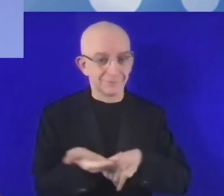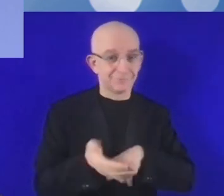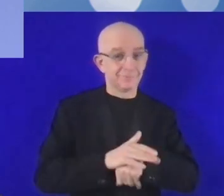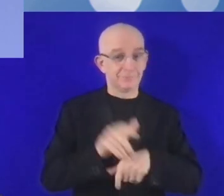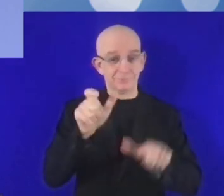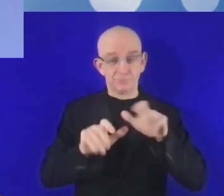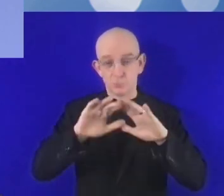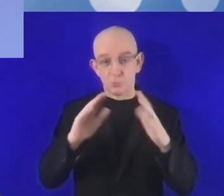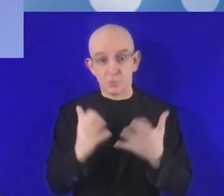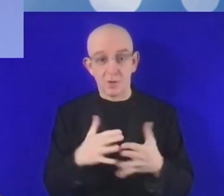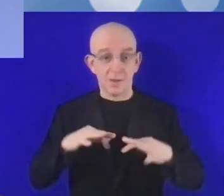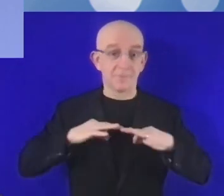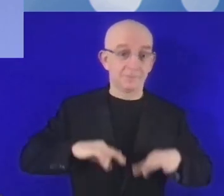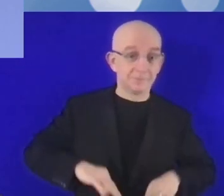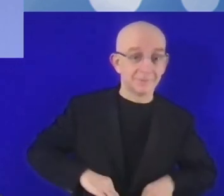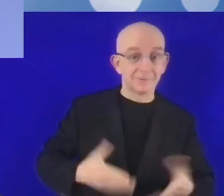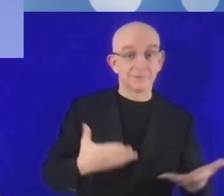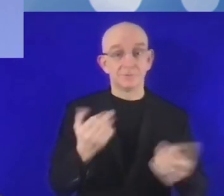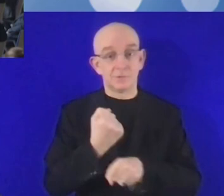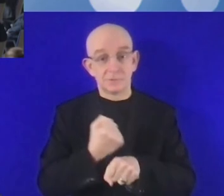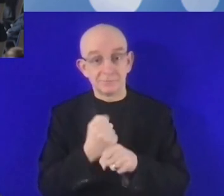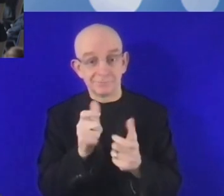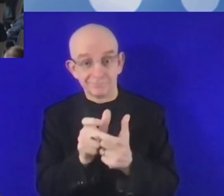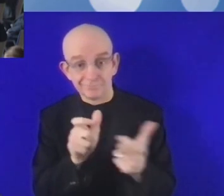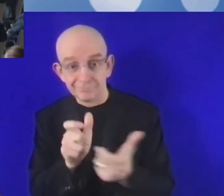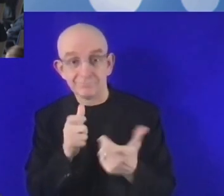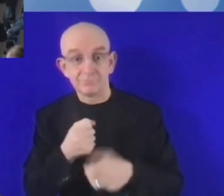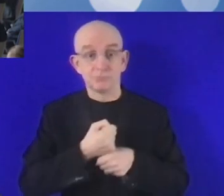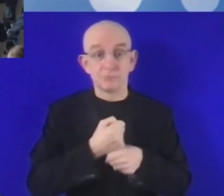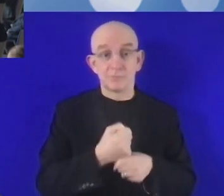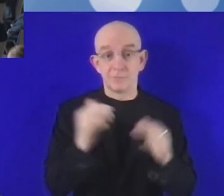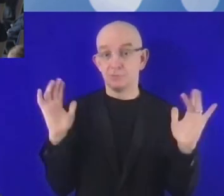的一些交流。我们会听到